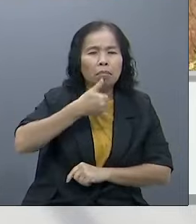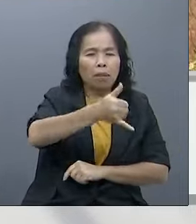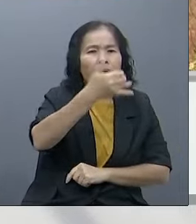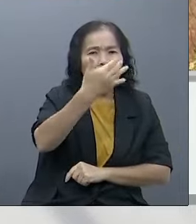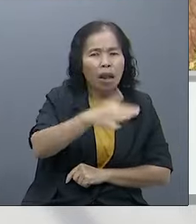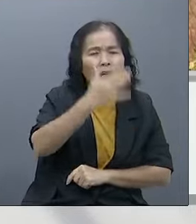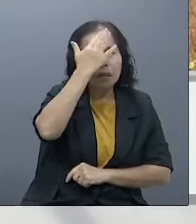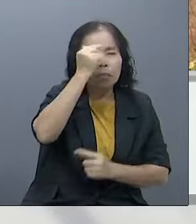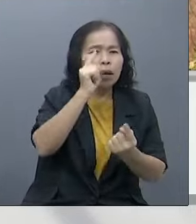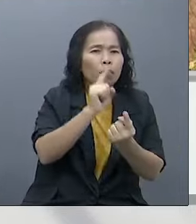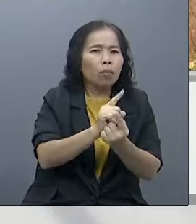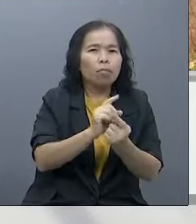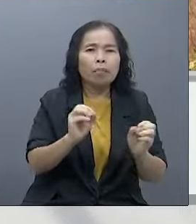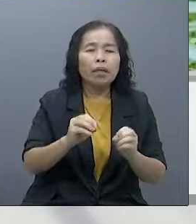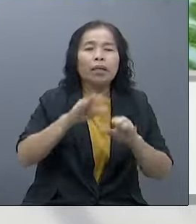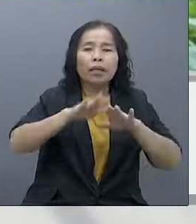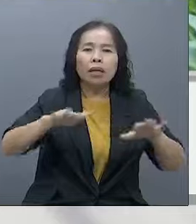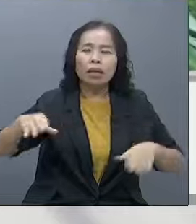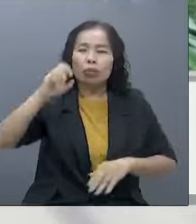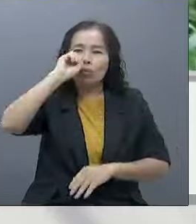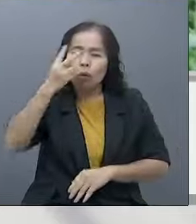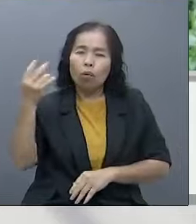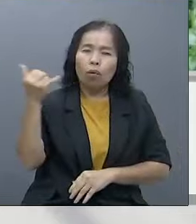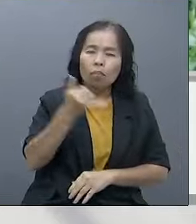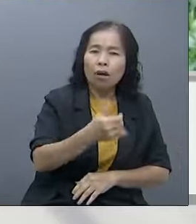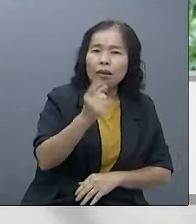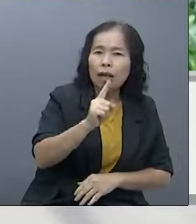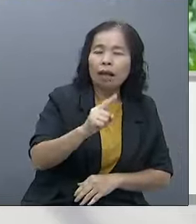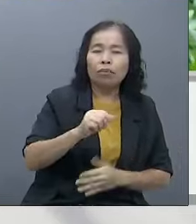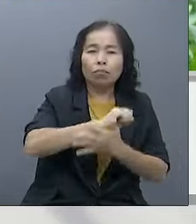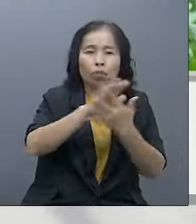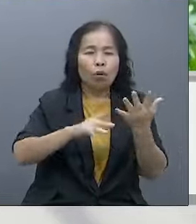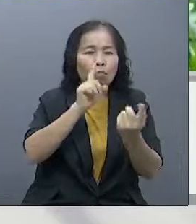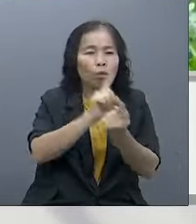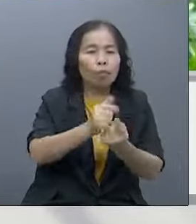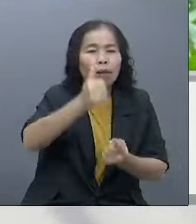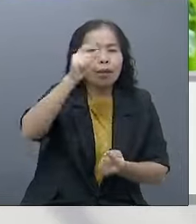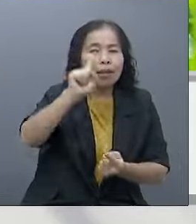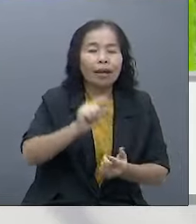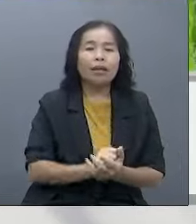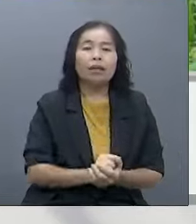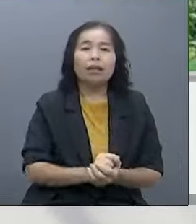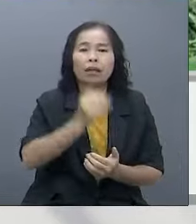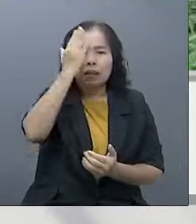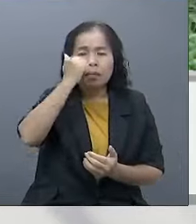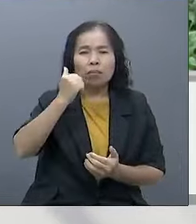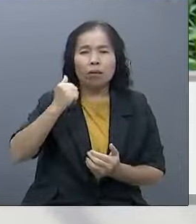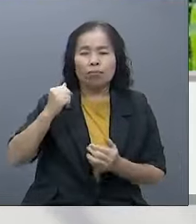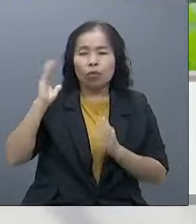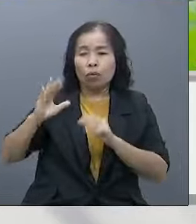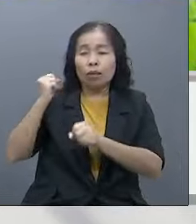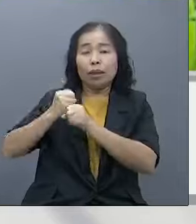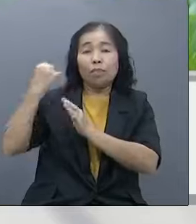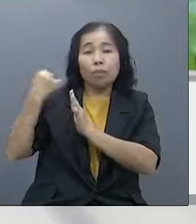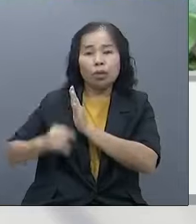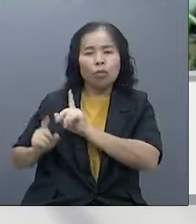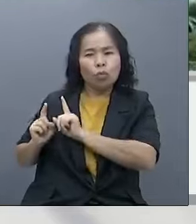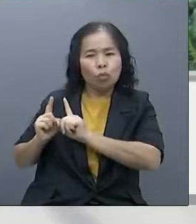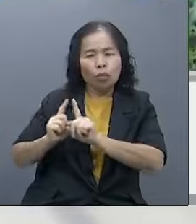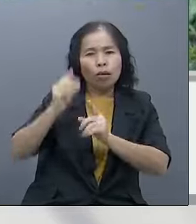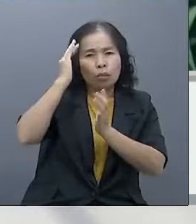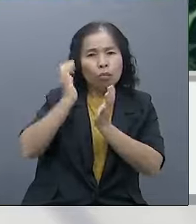จอทำไมเด็กถึงกลับมาตรงนี้ได้ญาติมาพบได้อย่างไรผู้ต้องหาก็อยู่กับตำรวจตลอดเวลาในช่วงของการค้นหา